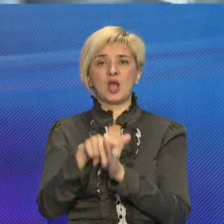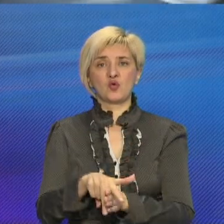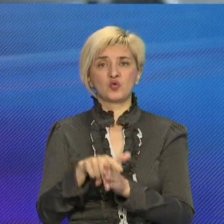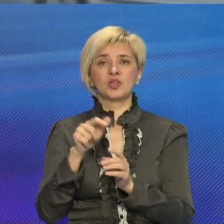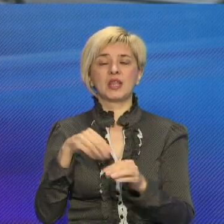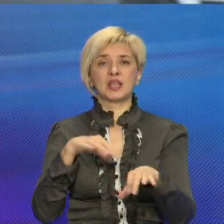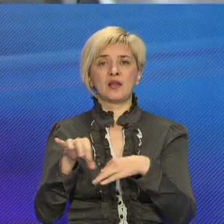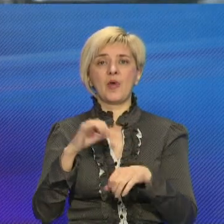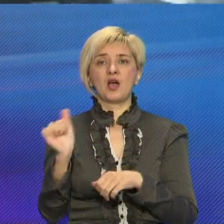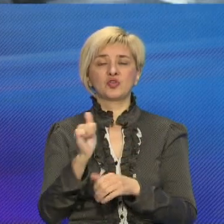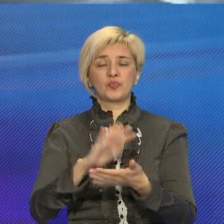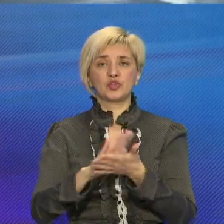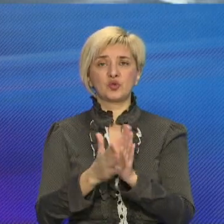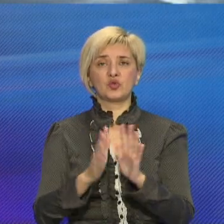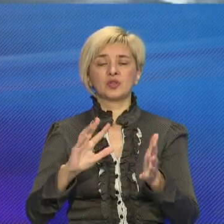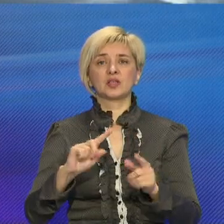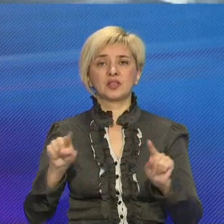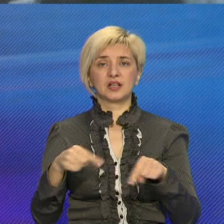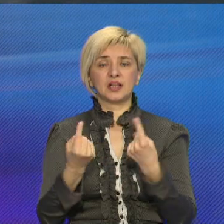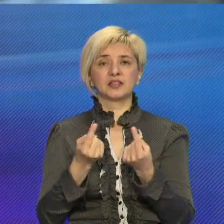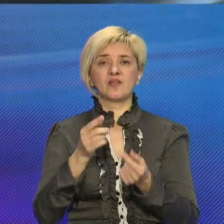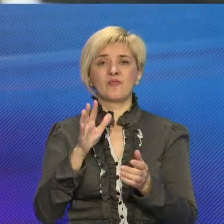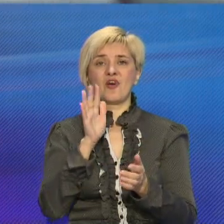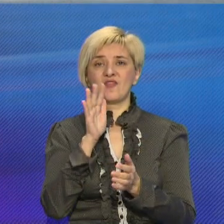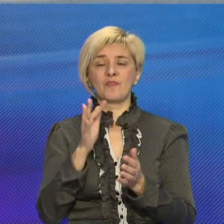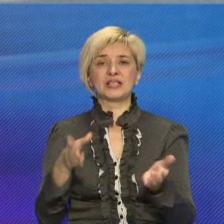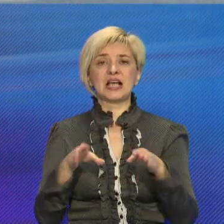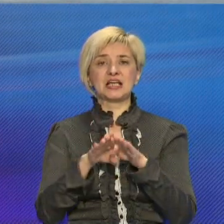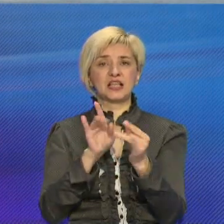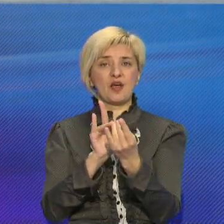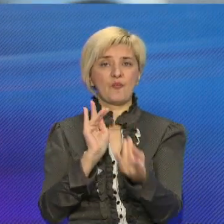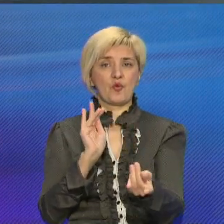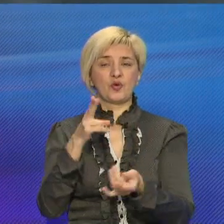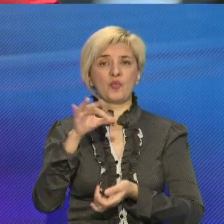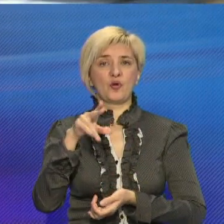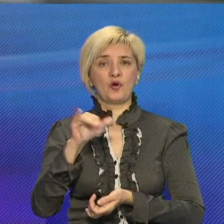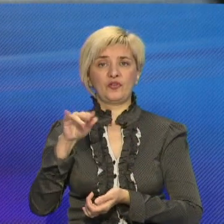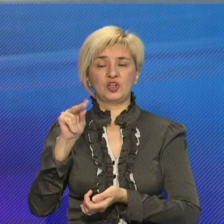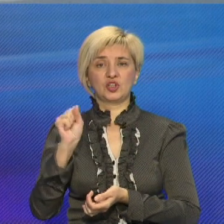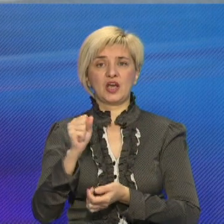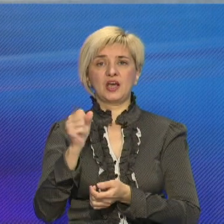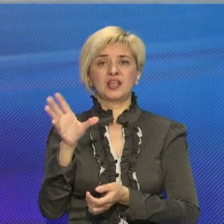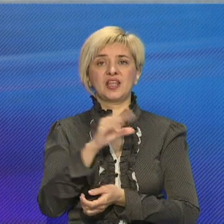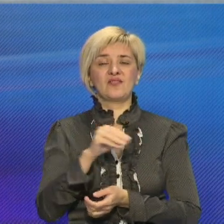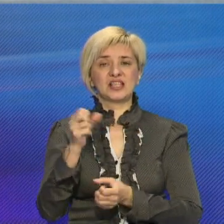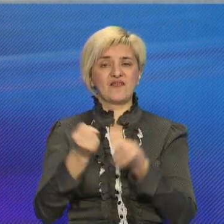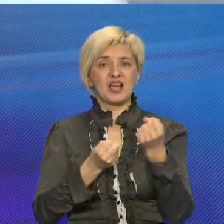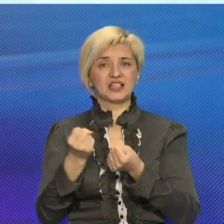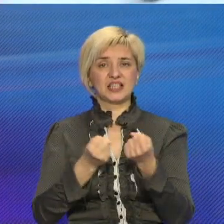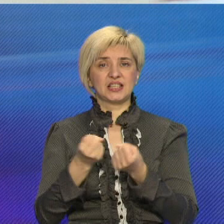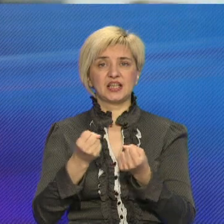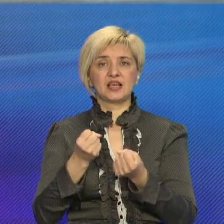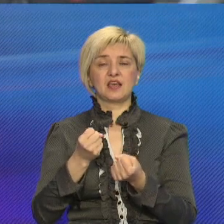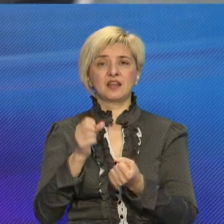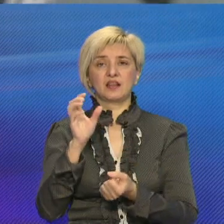складывалась с закрытием моста по улице Поповича. Как след, не все водители поспели переорганизовать свои маршруты и час, как поспеть на учебу